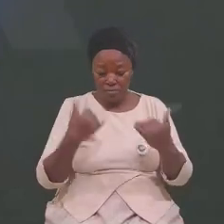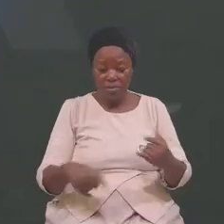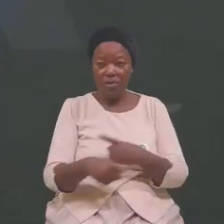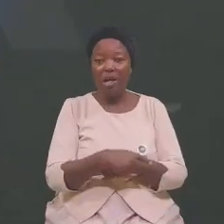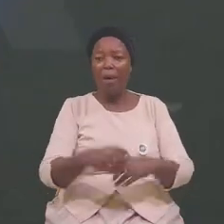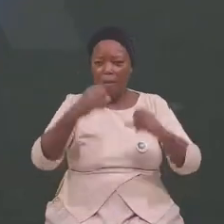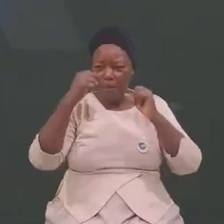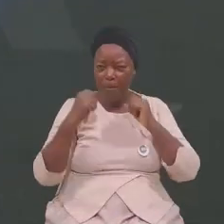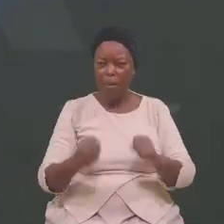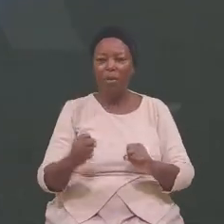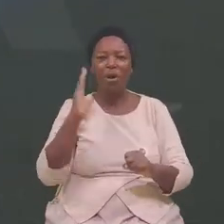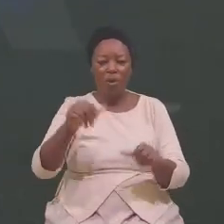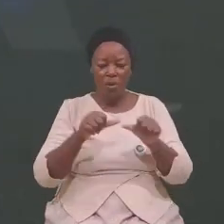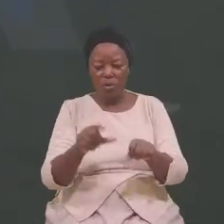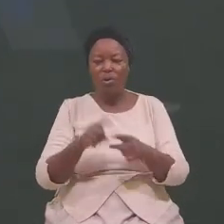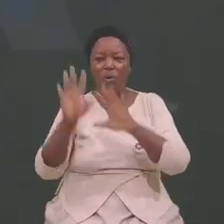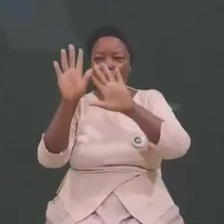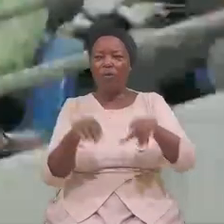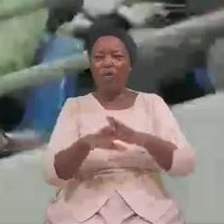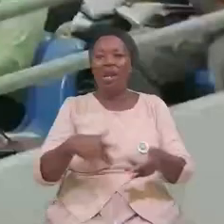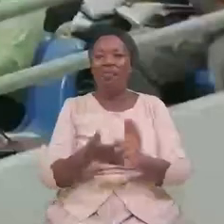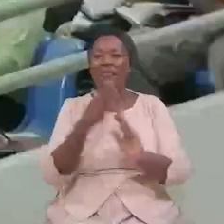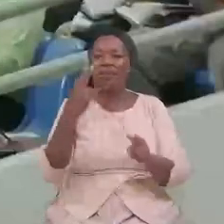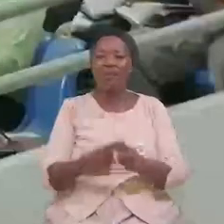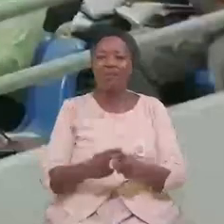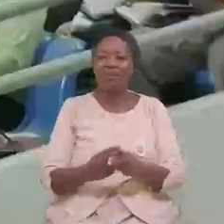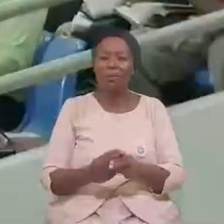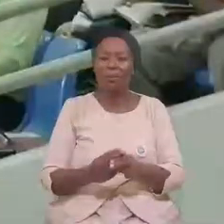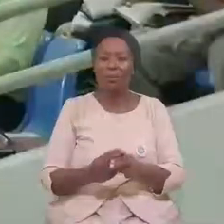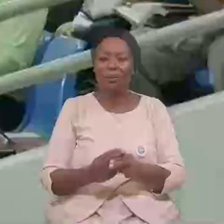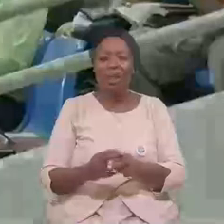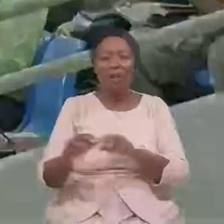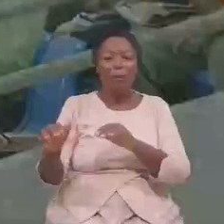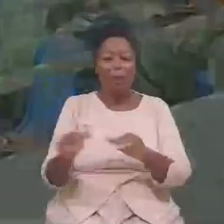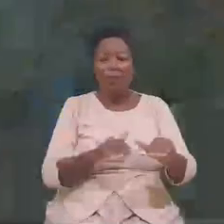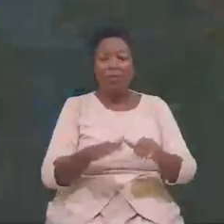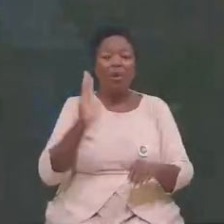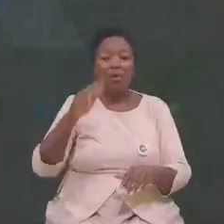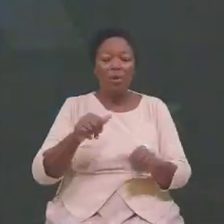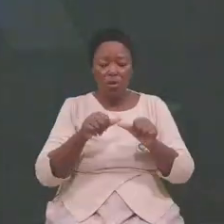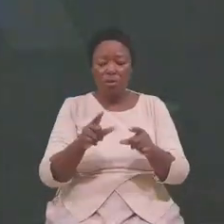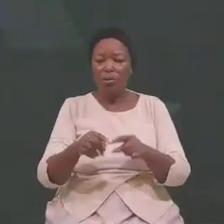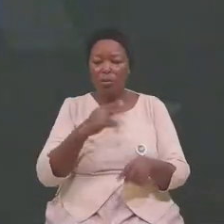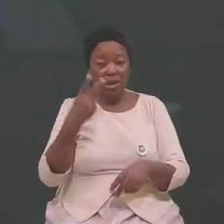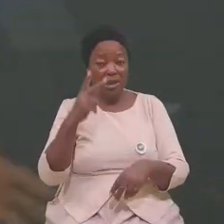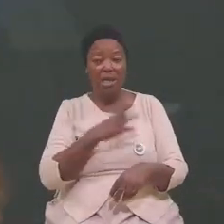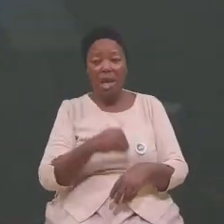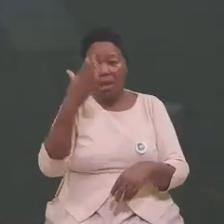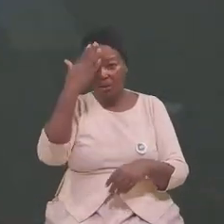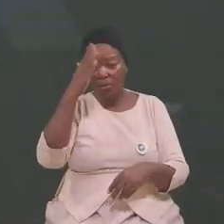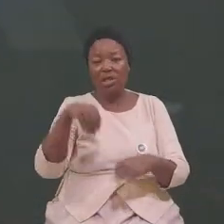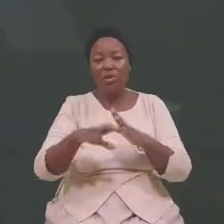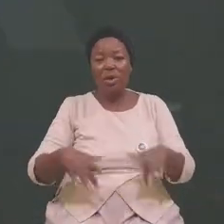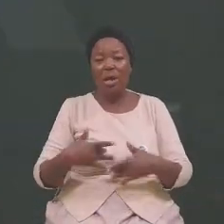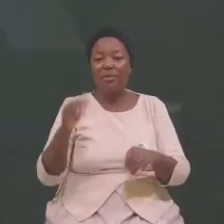la puissance va continuer à couler dans ta vie. L'accomplissement va continuer à être réalisé dans ta vie au nom